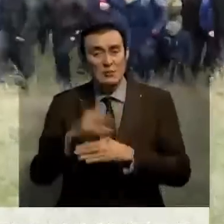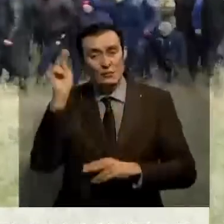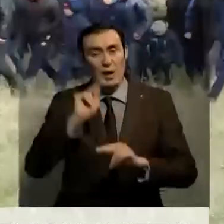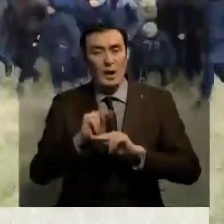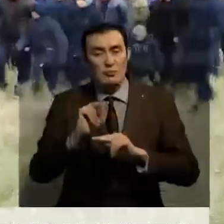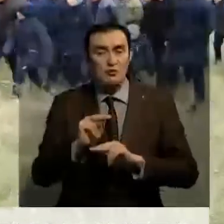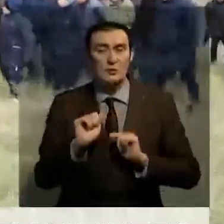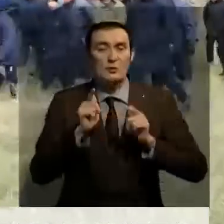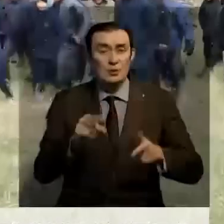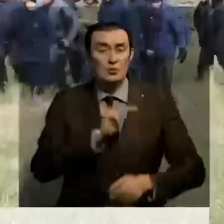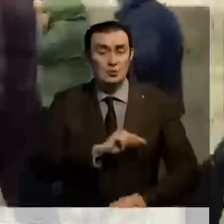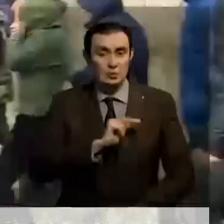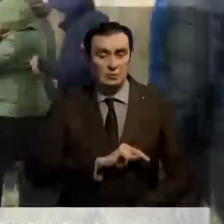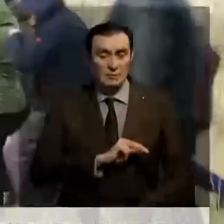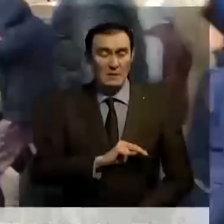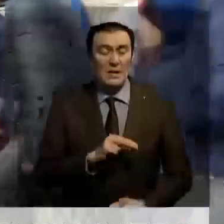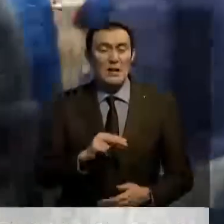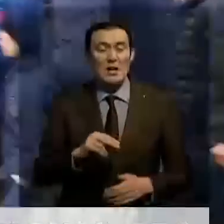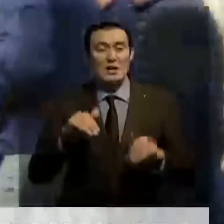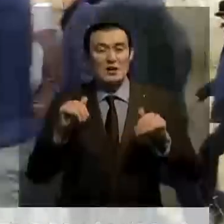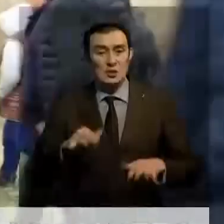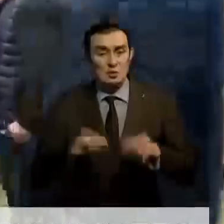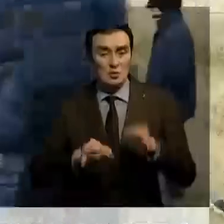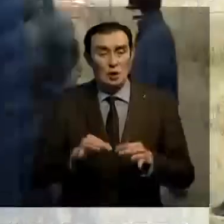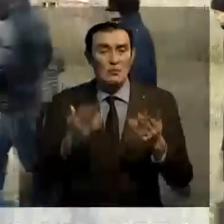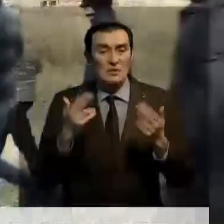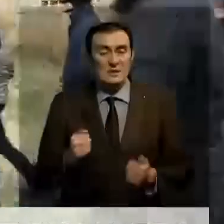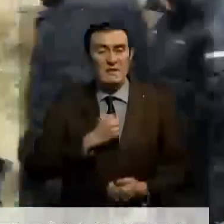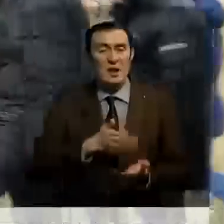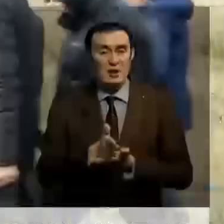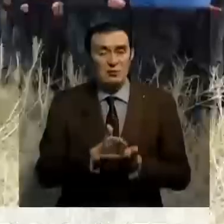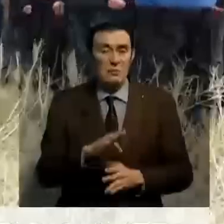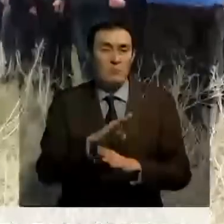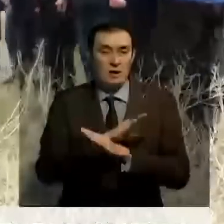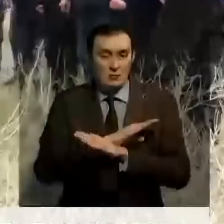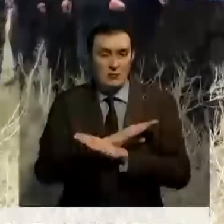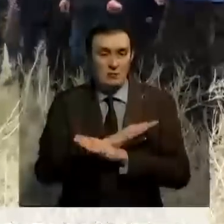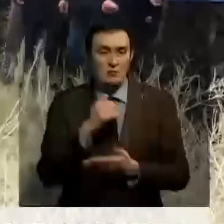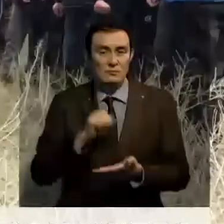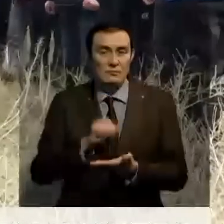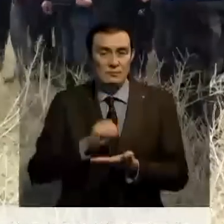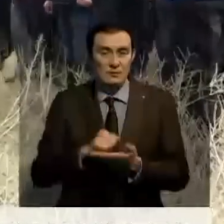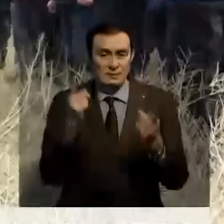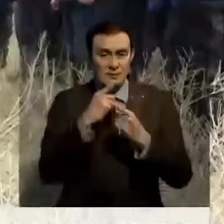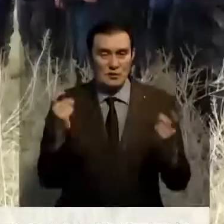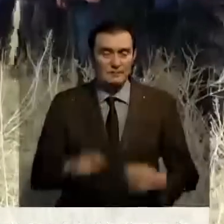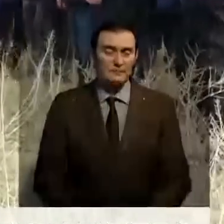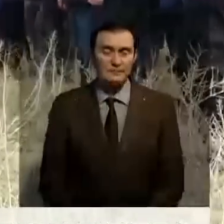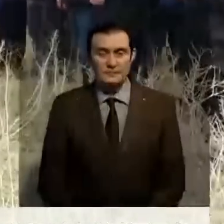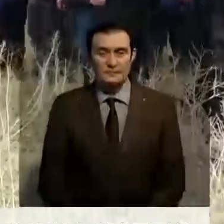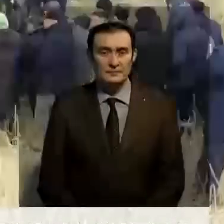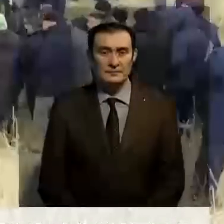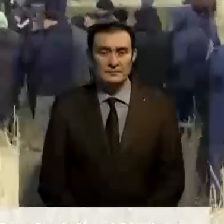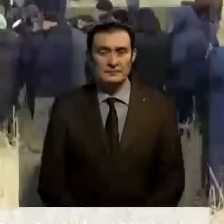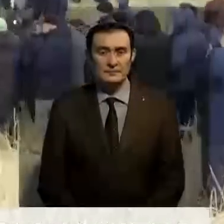и дальнейшим трудоустройством. К слову, решение суда о признании военнослужащего погибшим уже вышло. Анастасия Сулейманова, Тимур